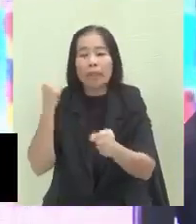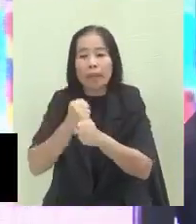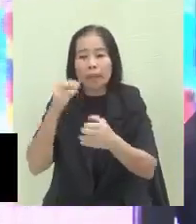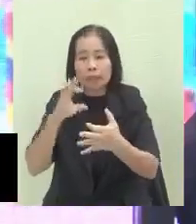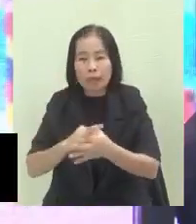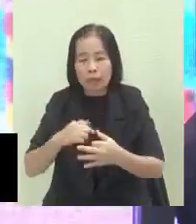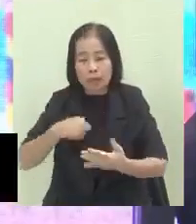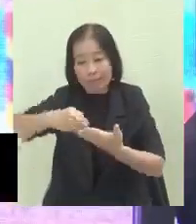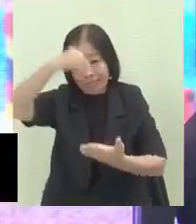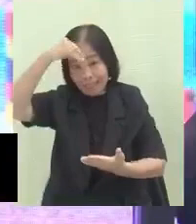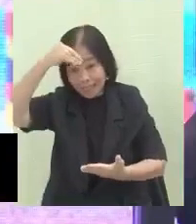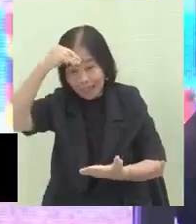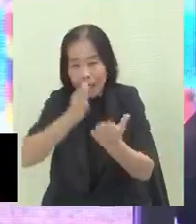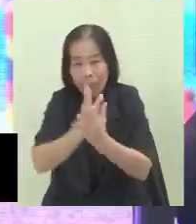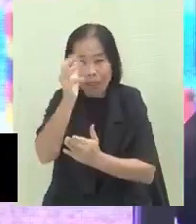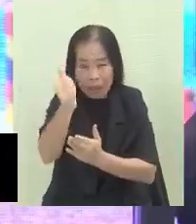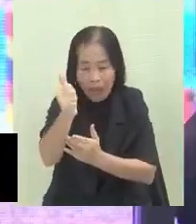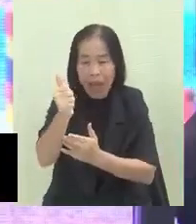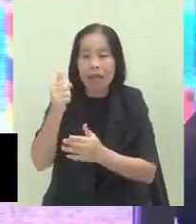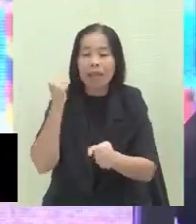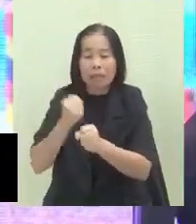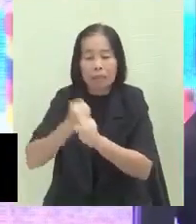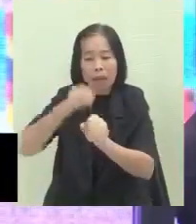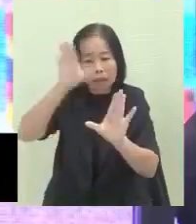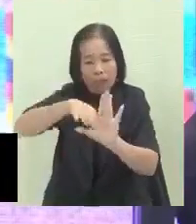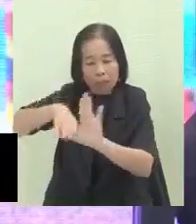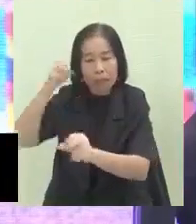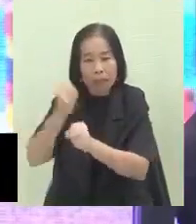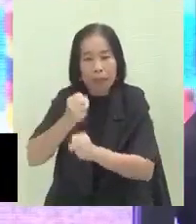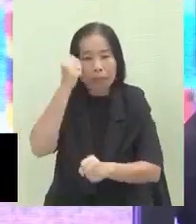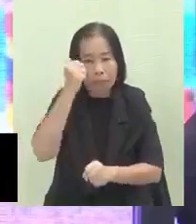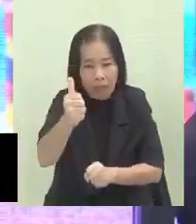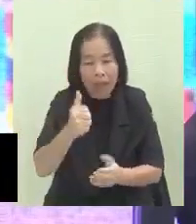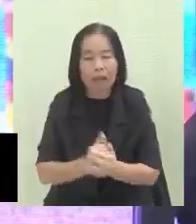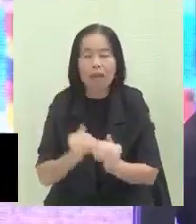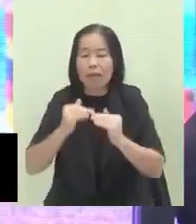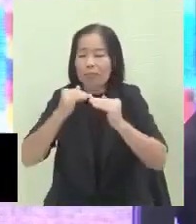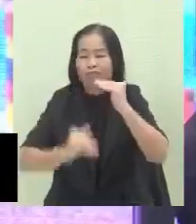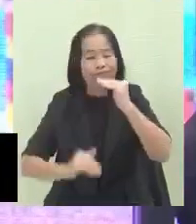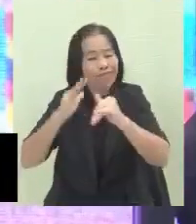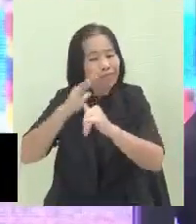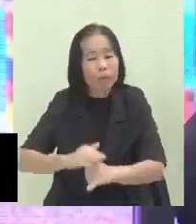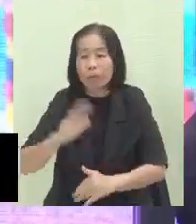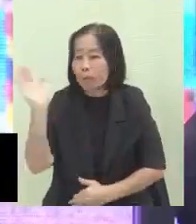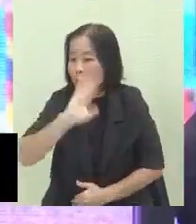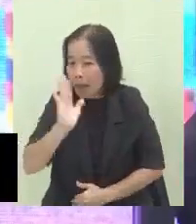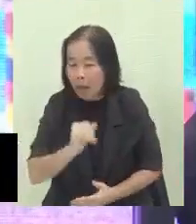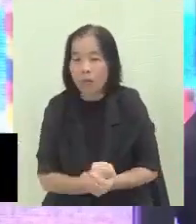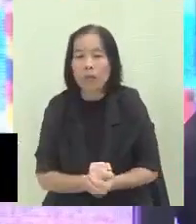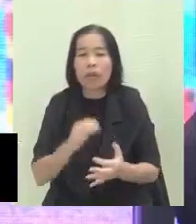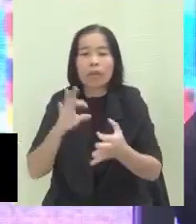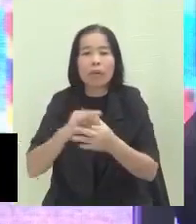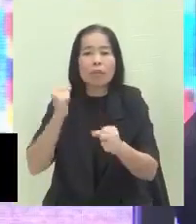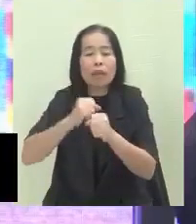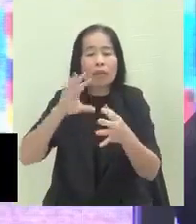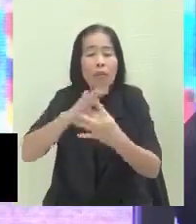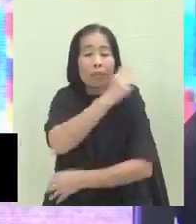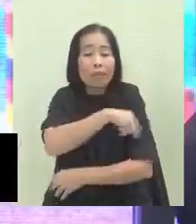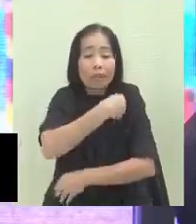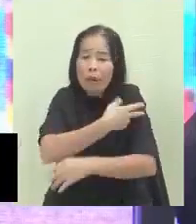ถึงการศึกษาการจ้างงานได้เท่าเทียมการขจัดการเลือกปฏิบัติการเข้าถึงขนส่งสาธาร